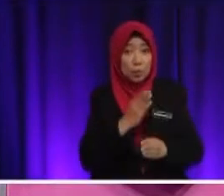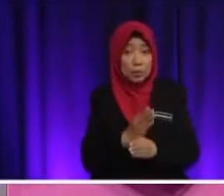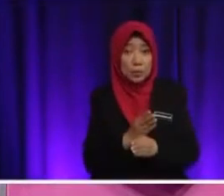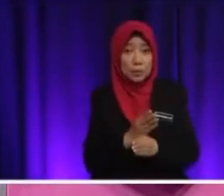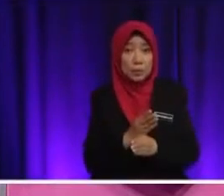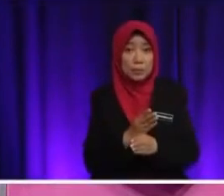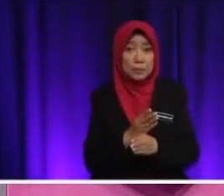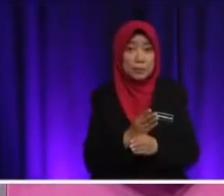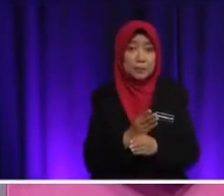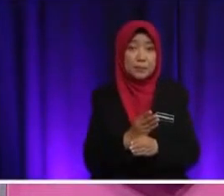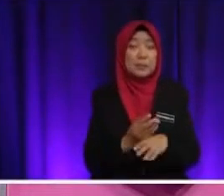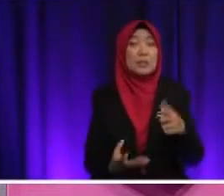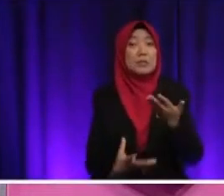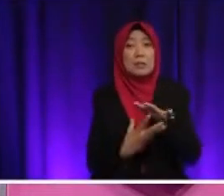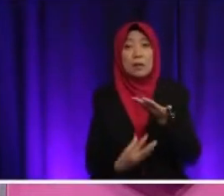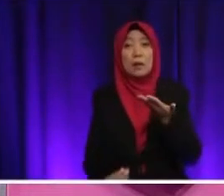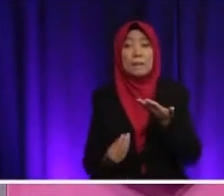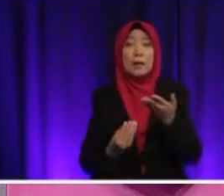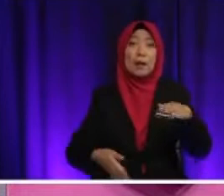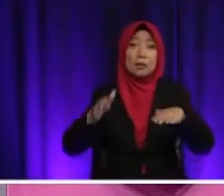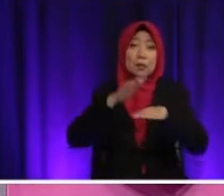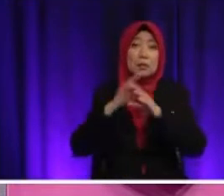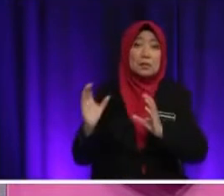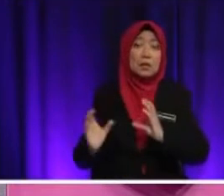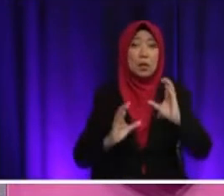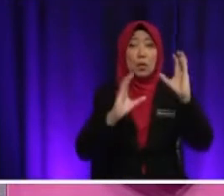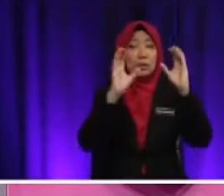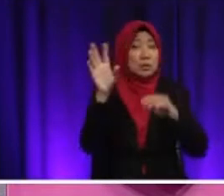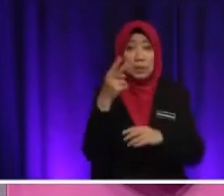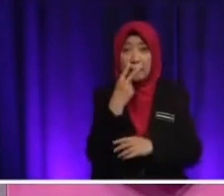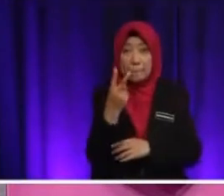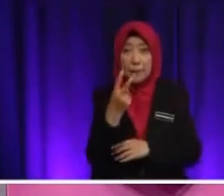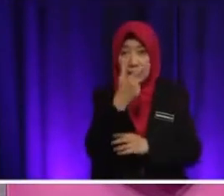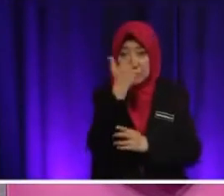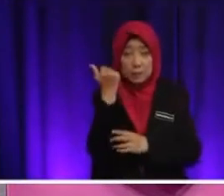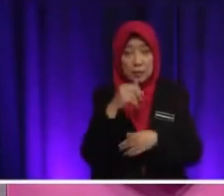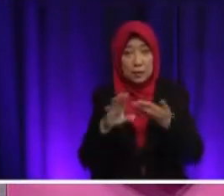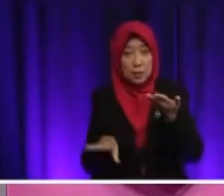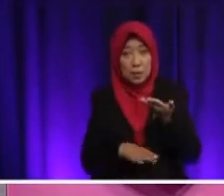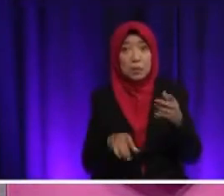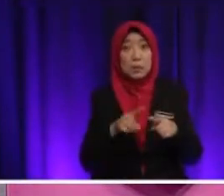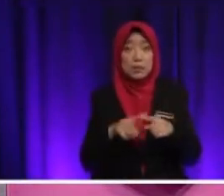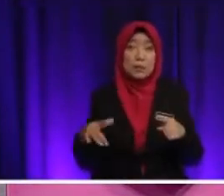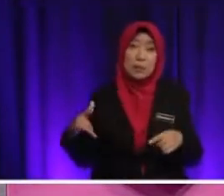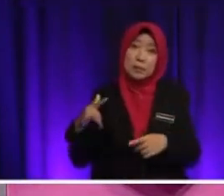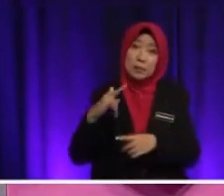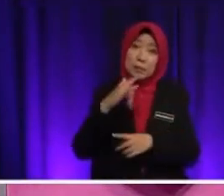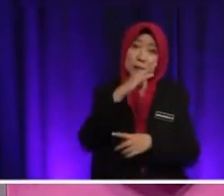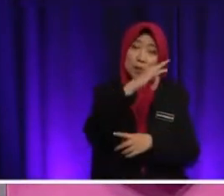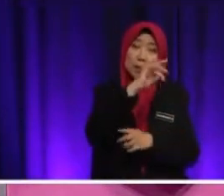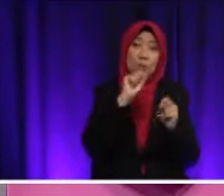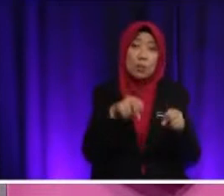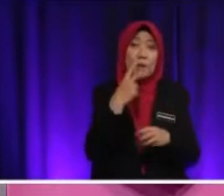ataupun diserap naik ke awan. Kita tak nampak sebab kita kat bawah, tapi kalau kita naik kapal terbang, asal kita boleh nampak